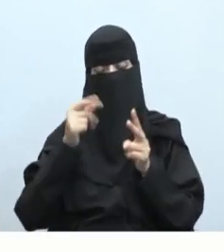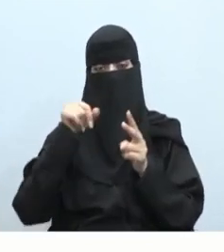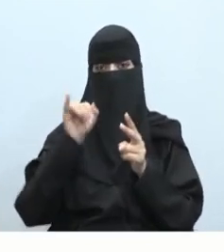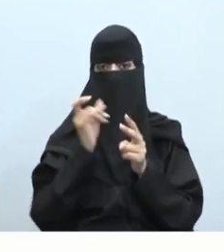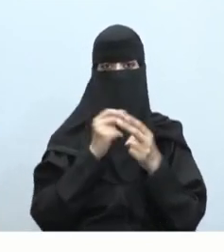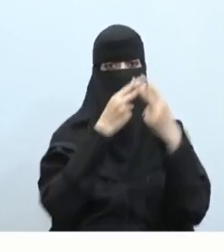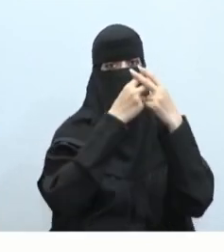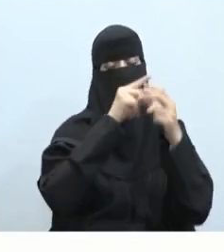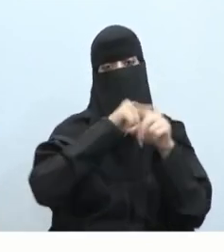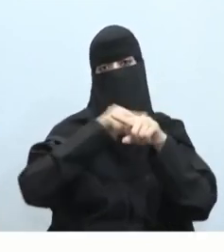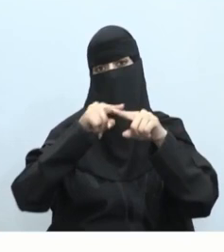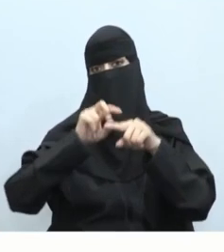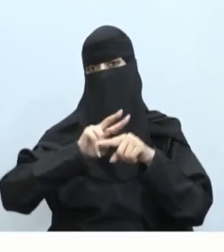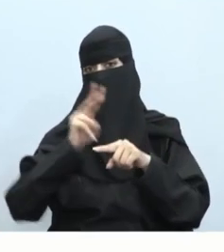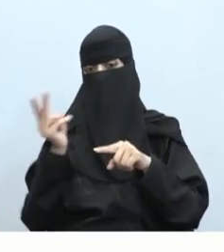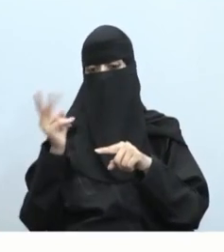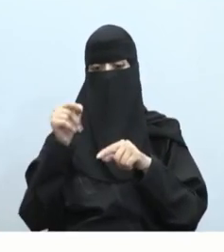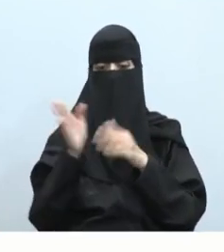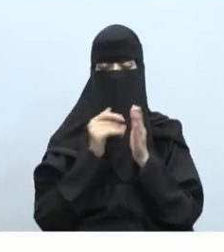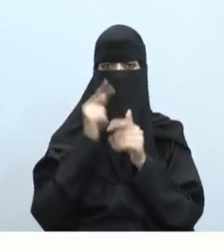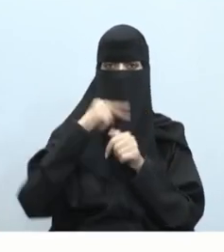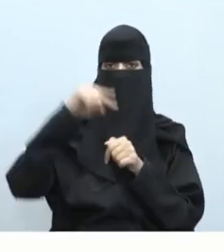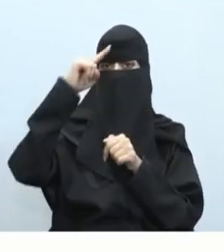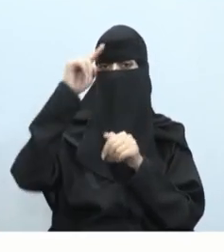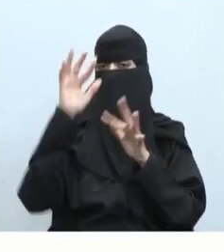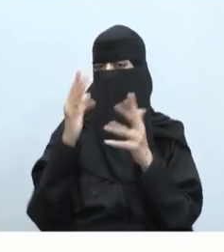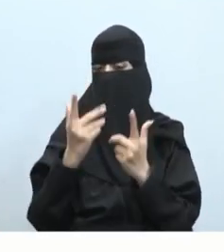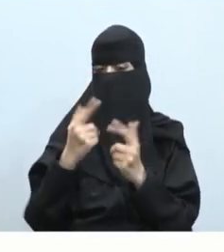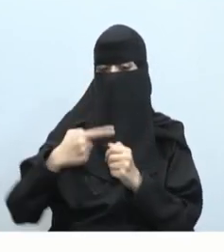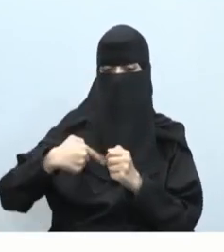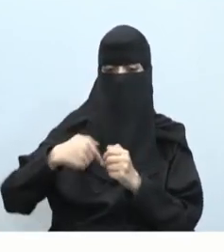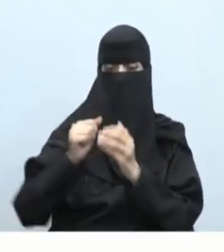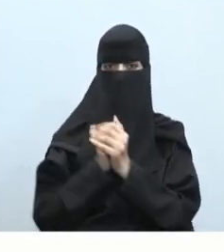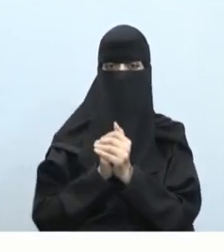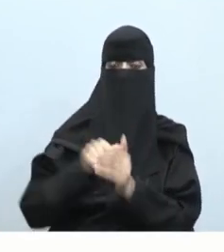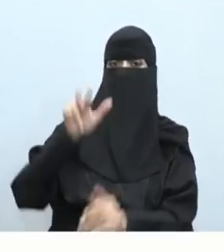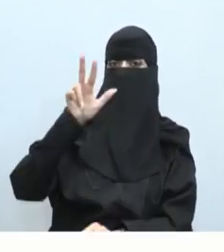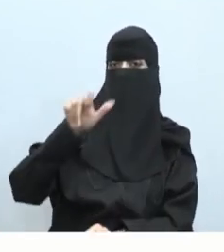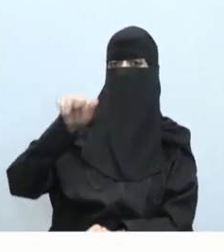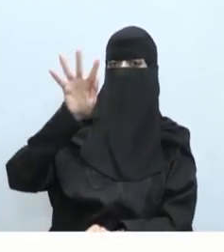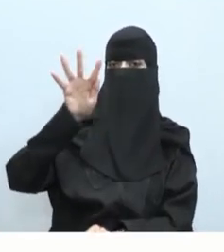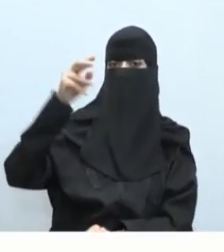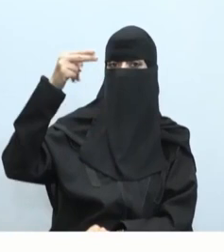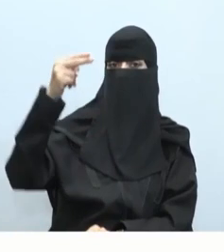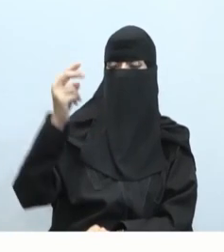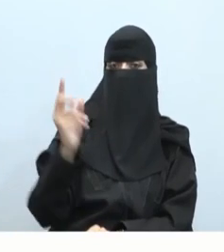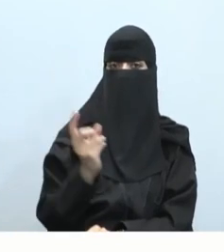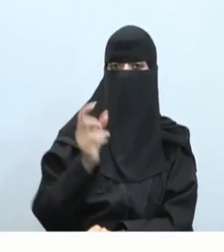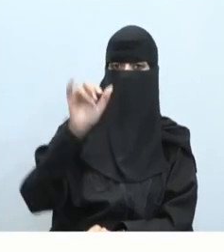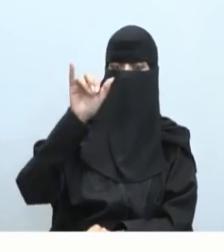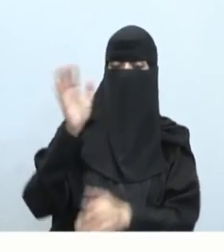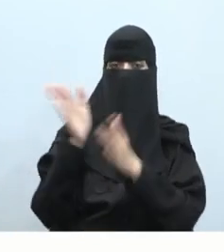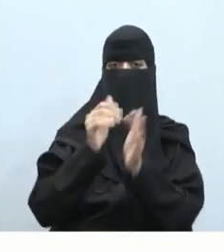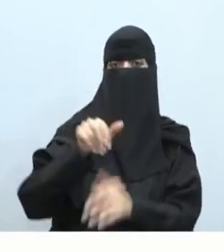الى اخر ومن هذه الامثله على النجوم الظاهره والواضحه هي الشعره اليمانيه